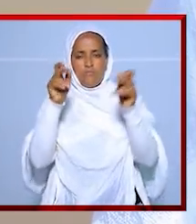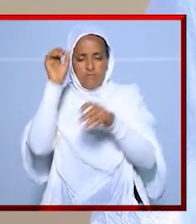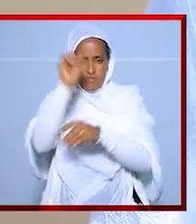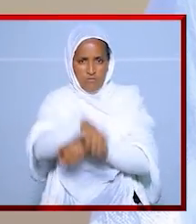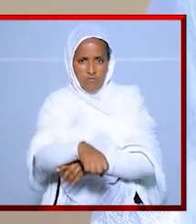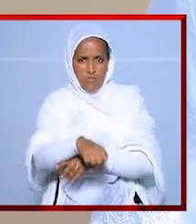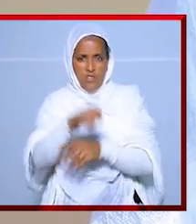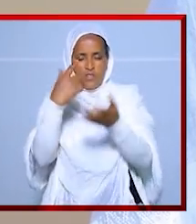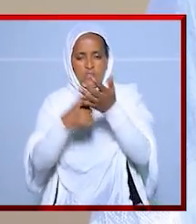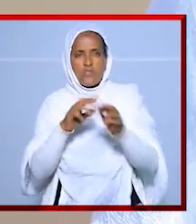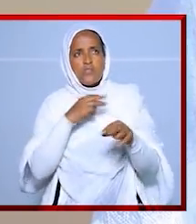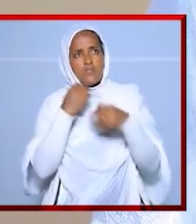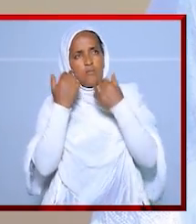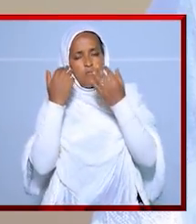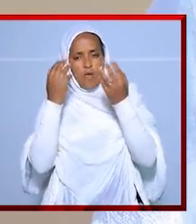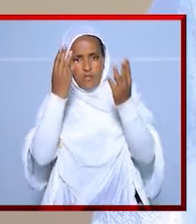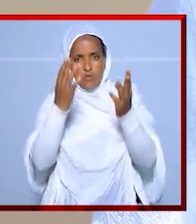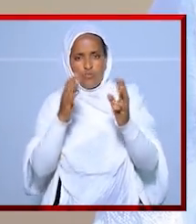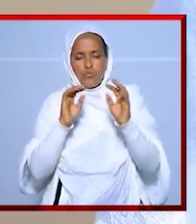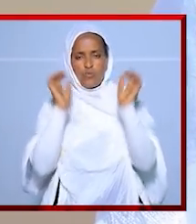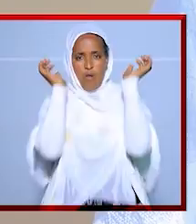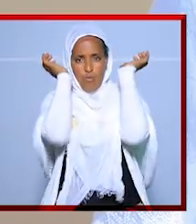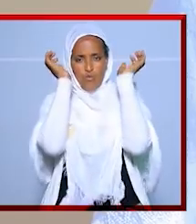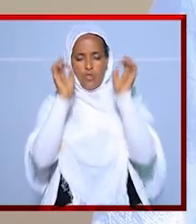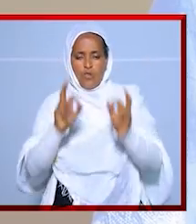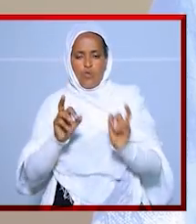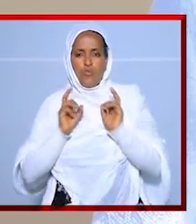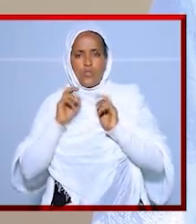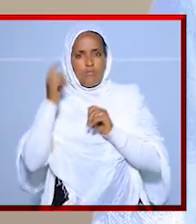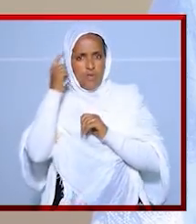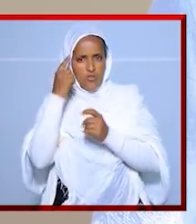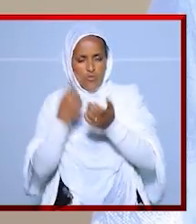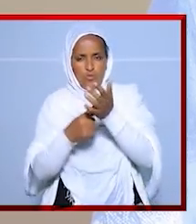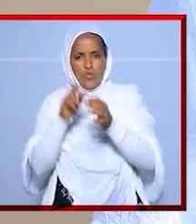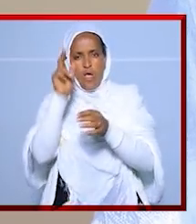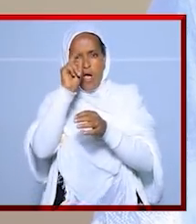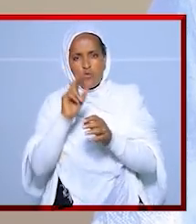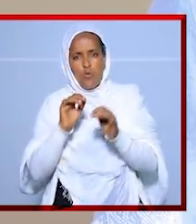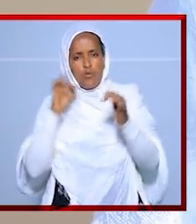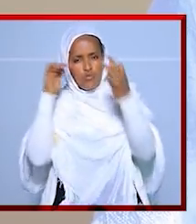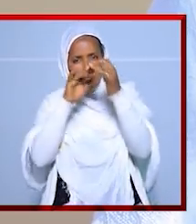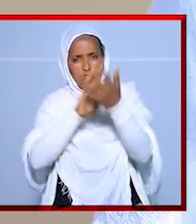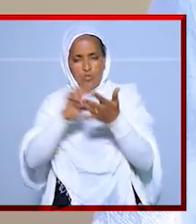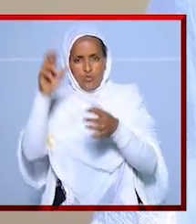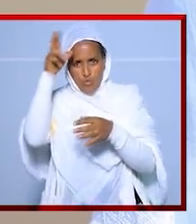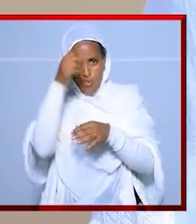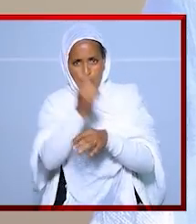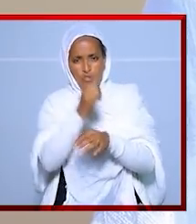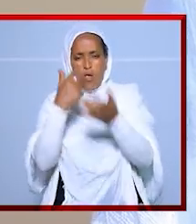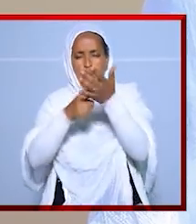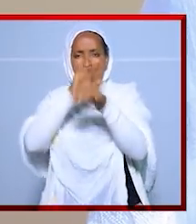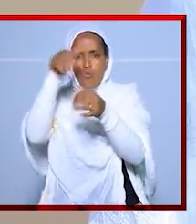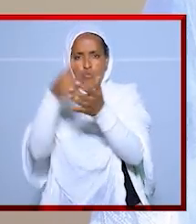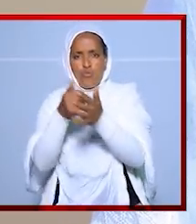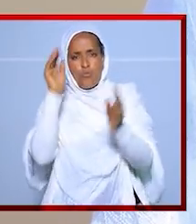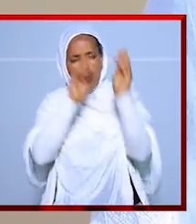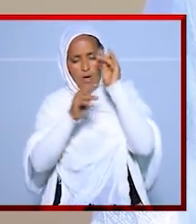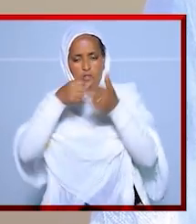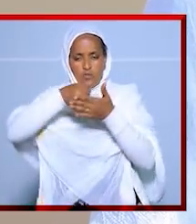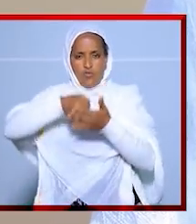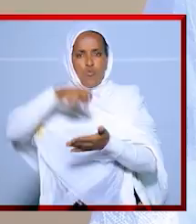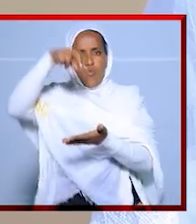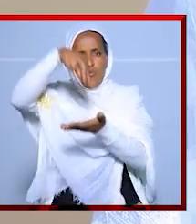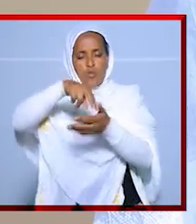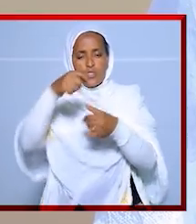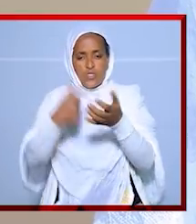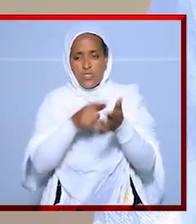ድል ነስተው፣ ምክንያቱም የሰማዕታቱ ታቦት ሲኖር የሰማዕታቱን ህይወት ነው ሰው የሚያስበው። የአድዋ ጦርነት ጊዜ ቅዱስ ጊዮርጊስ ያ ሁሉ መከራ እየደረሰበት